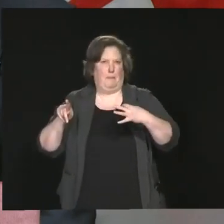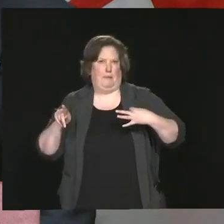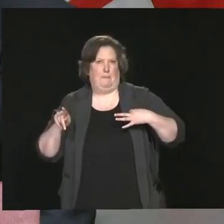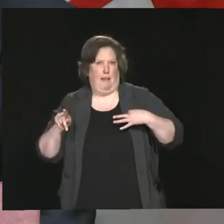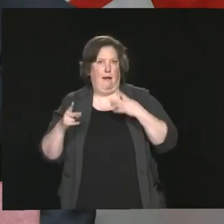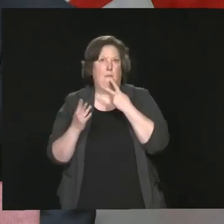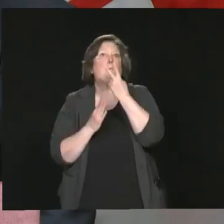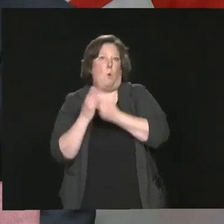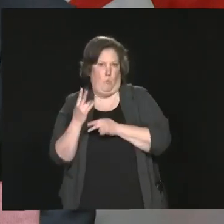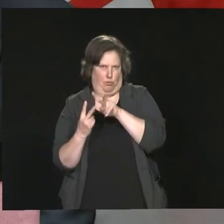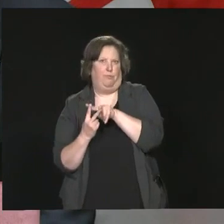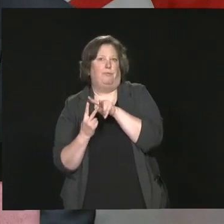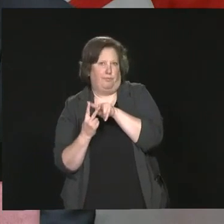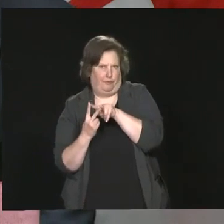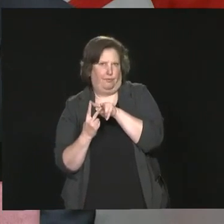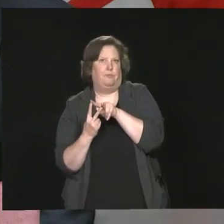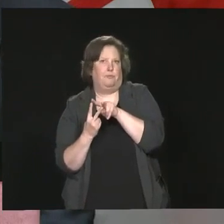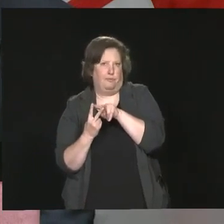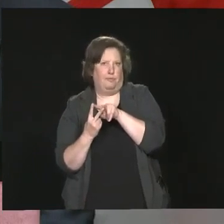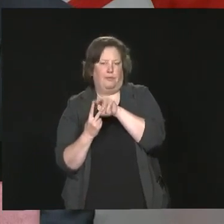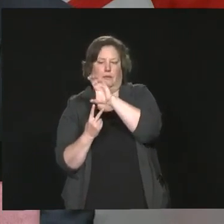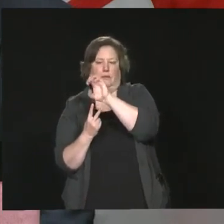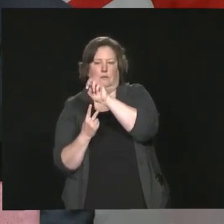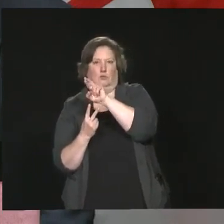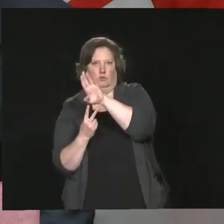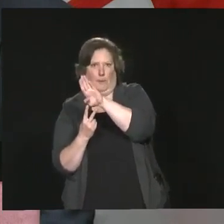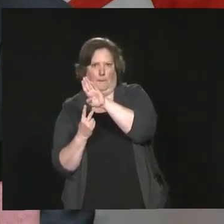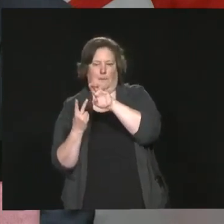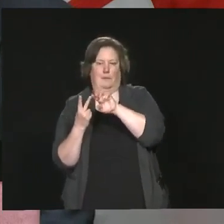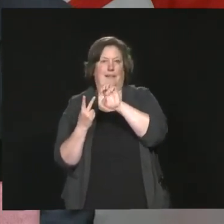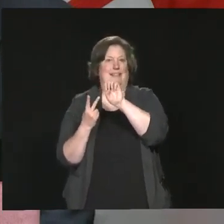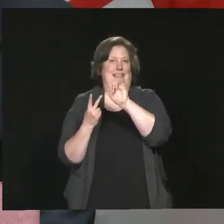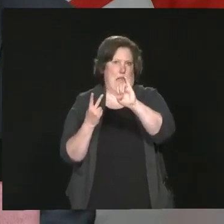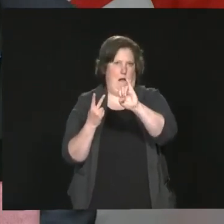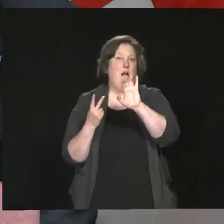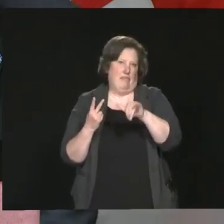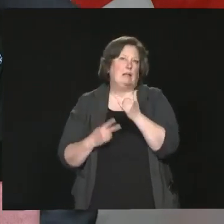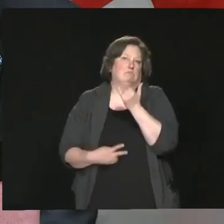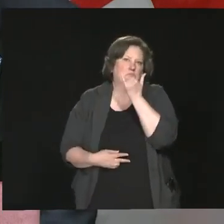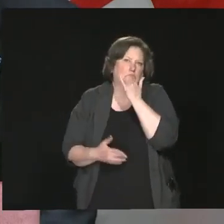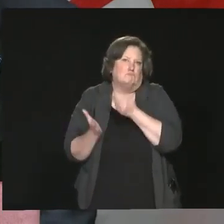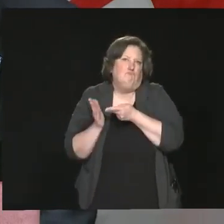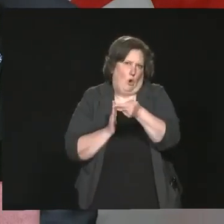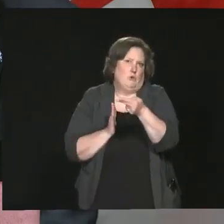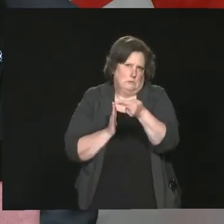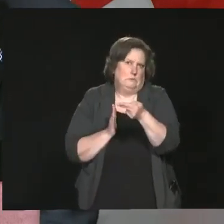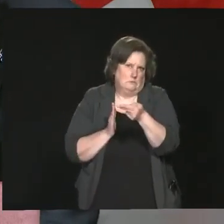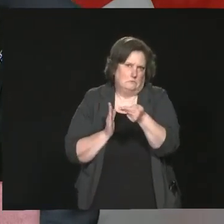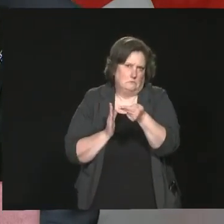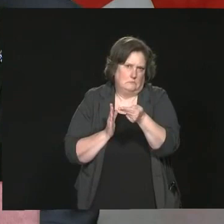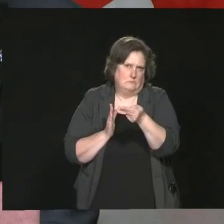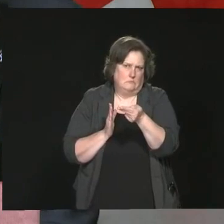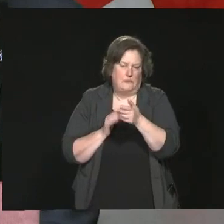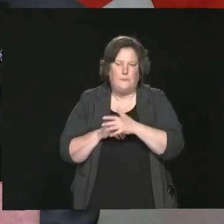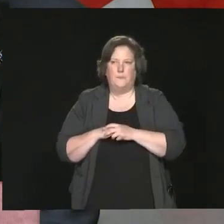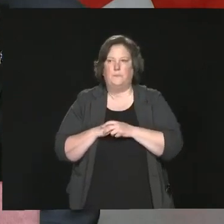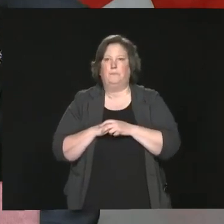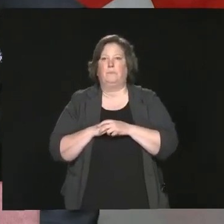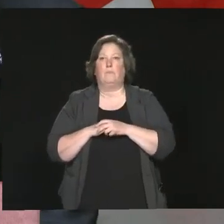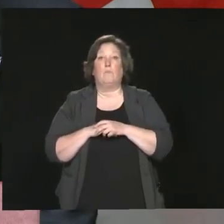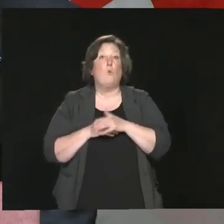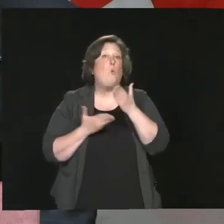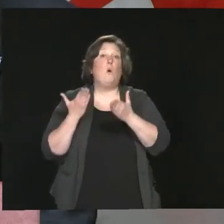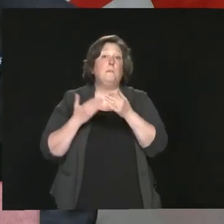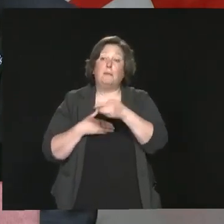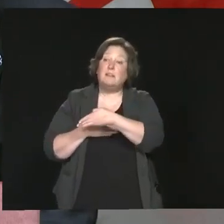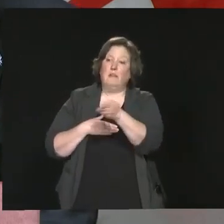erreurs de bonne foi qui ont été commises par la suite, et parfois des erreurs qui n'étaient pas des erreurs au début, mais qui se sont